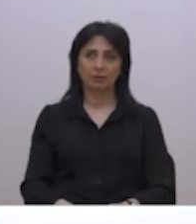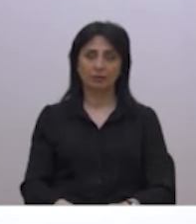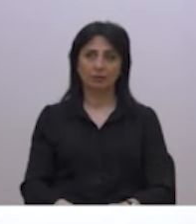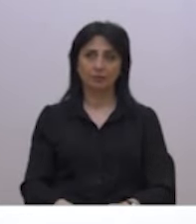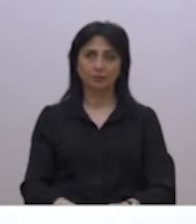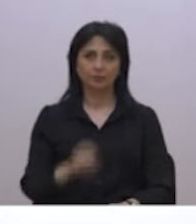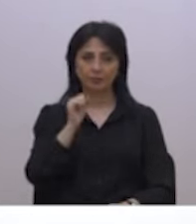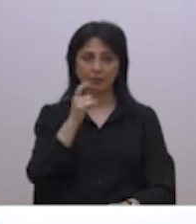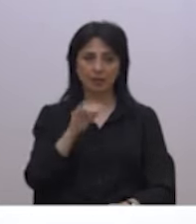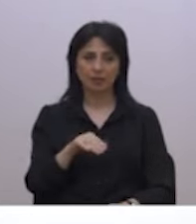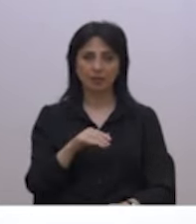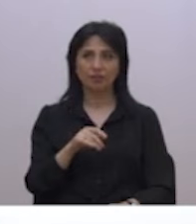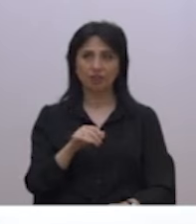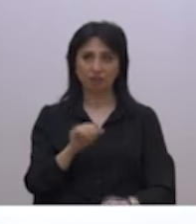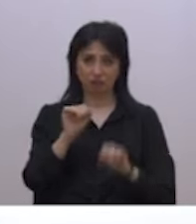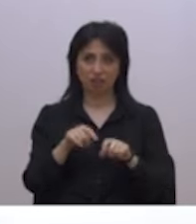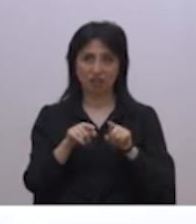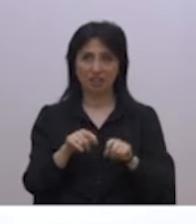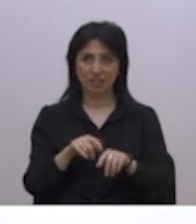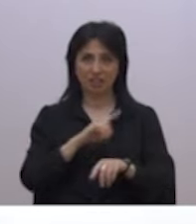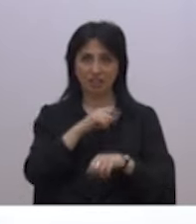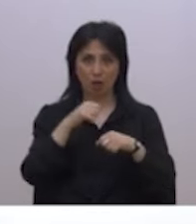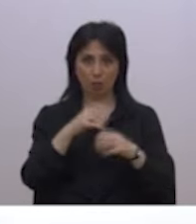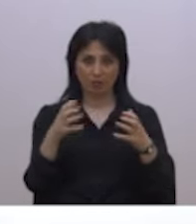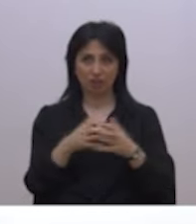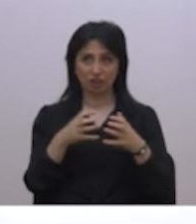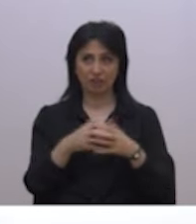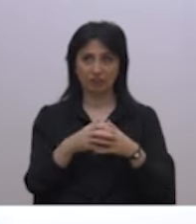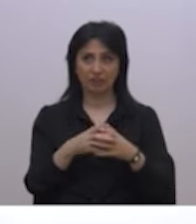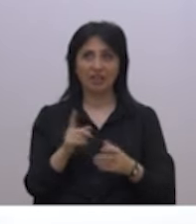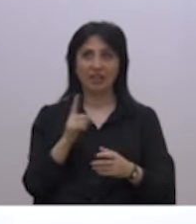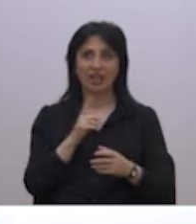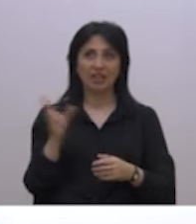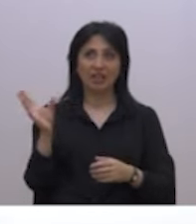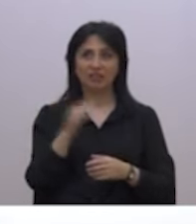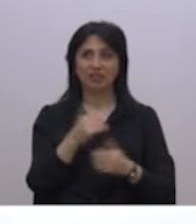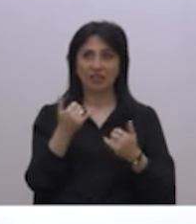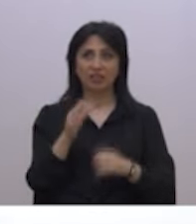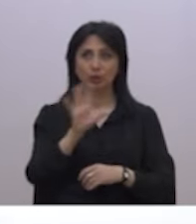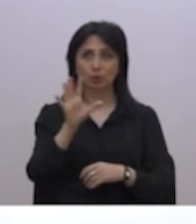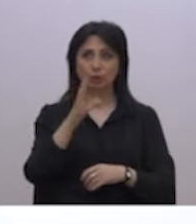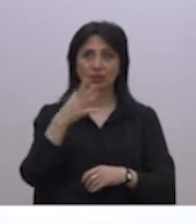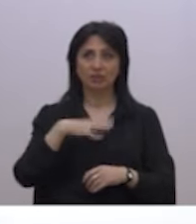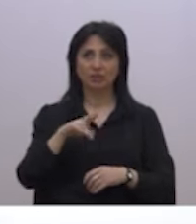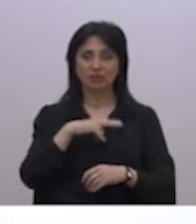ძალადობის აქტები შეგაძლებინებთ, რომ ძალაუფლება შეინარჩუნოთ. გელოდებით ყველას დღეს 5 საათზე